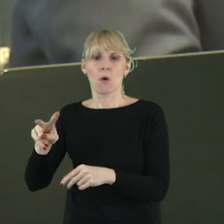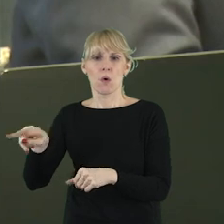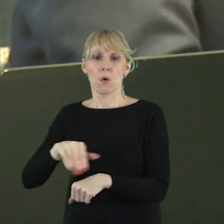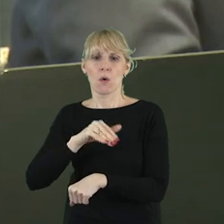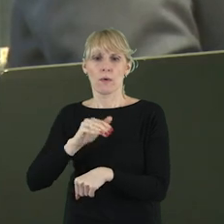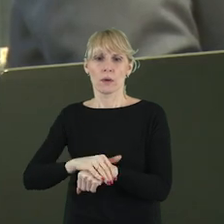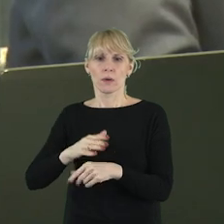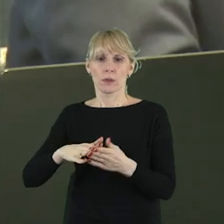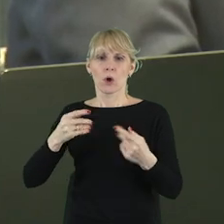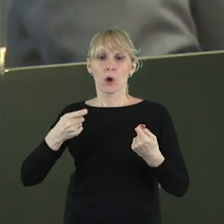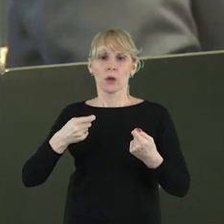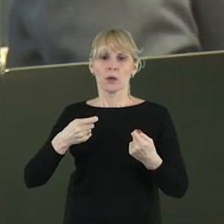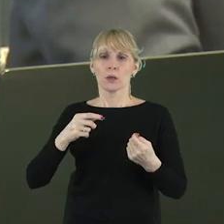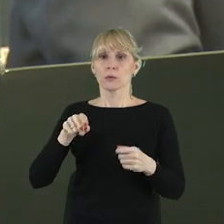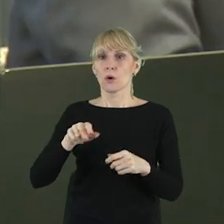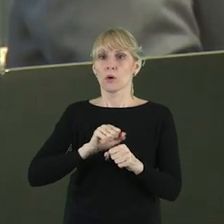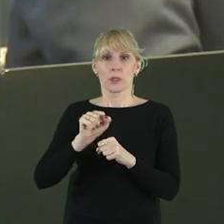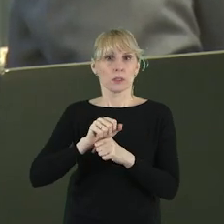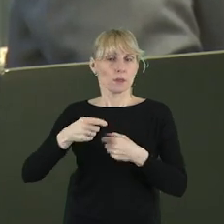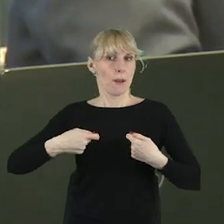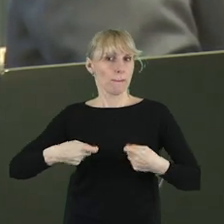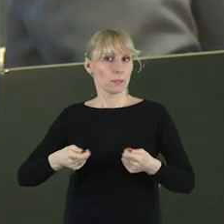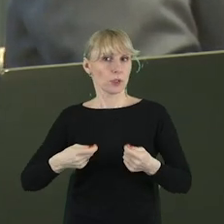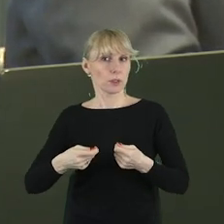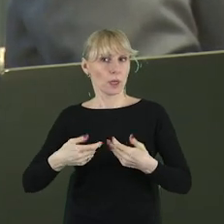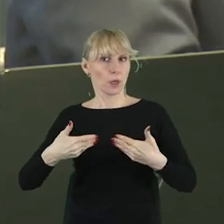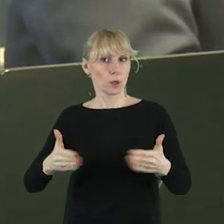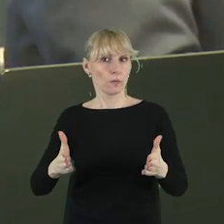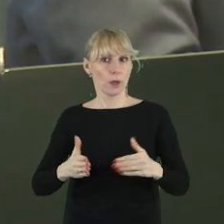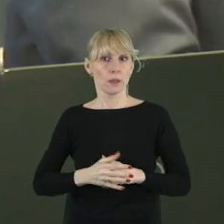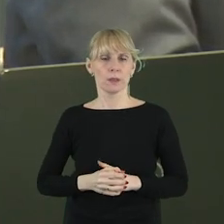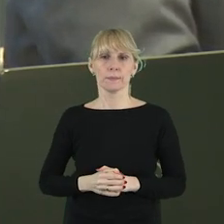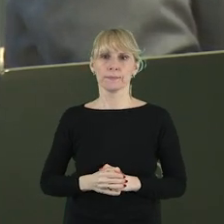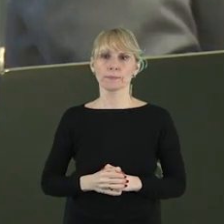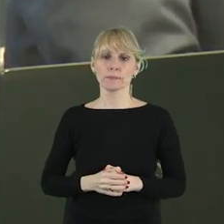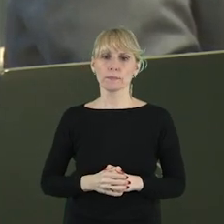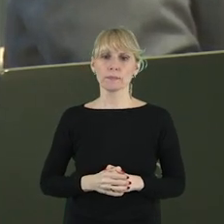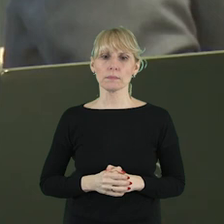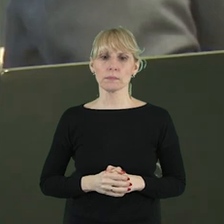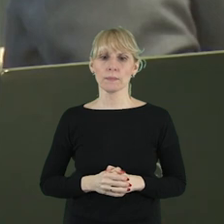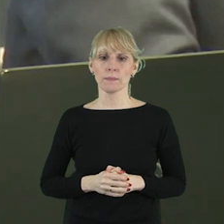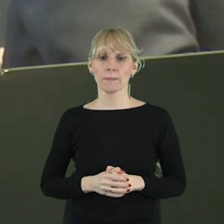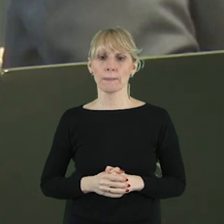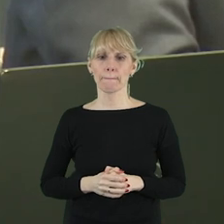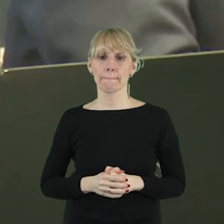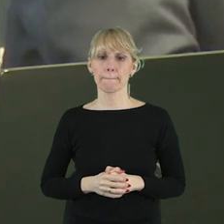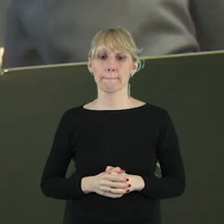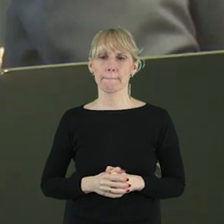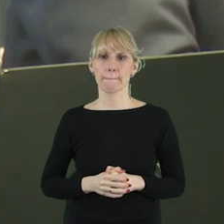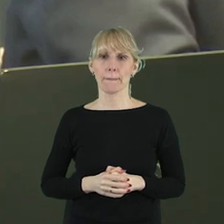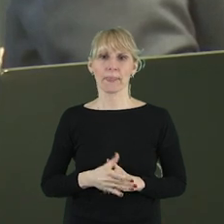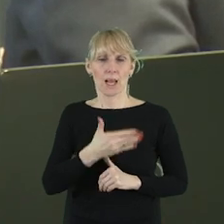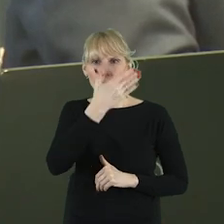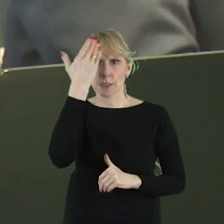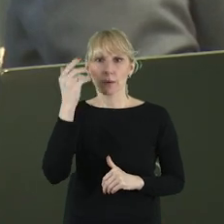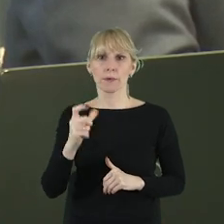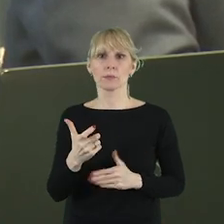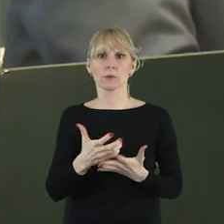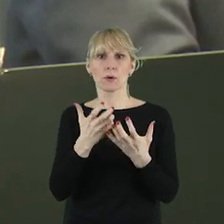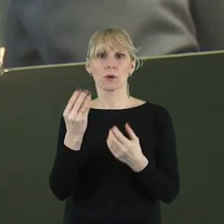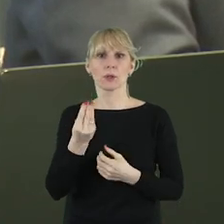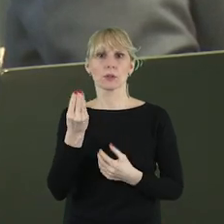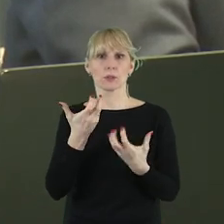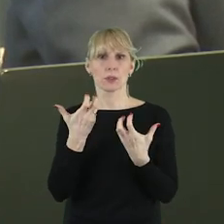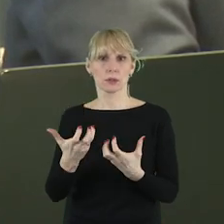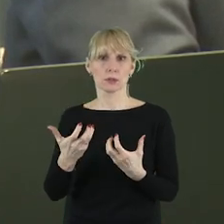nie pomieszczeń. No więc nie wiem, czego Państwo jeszcze się spodziewacie, że można w tej mierze zrobić.